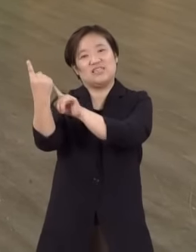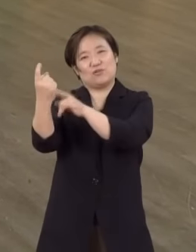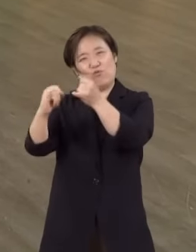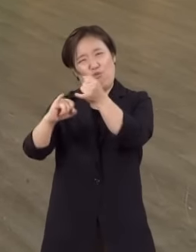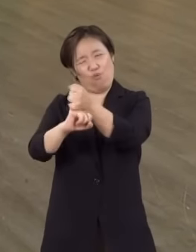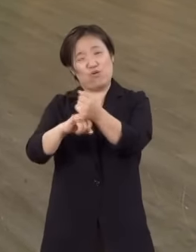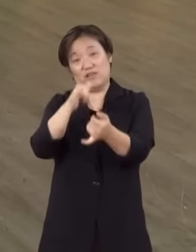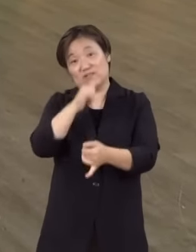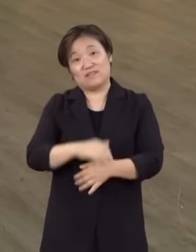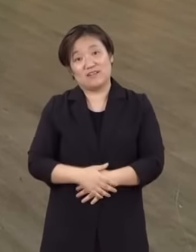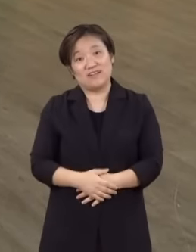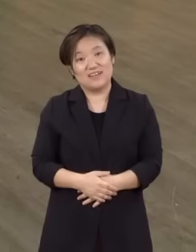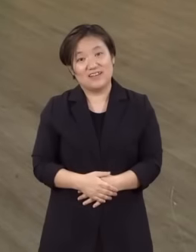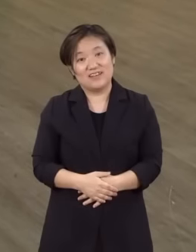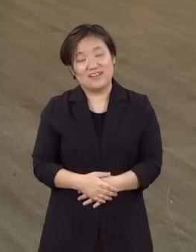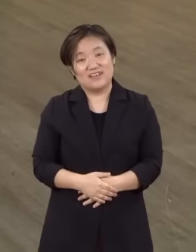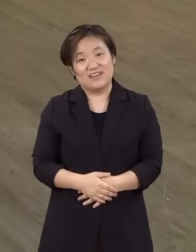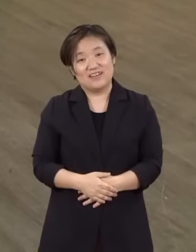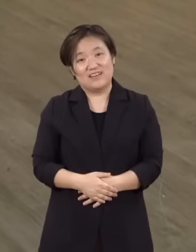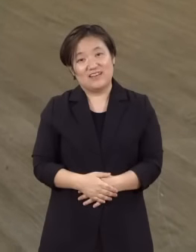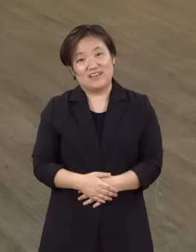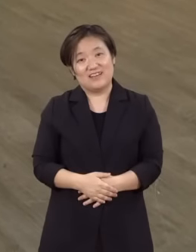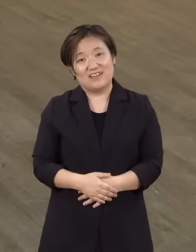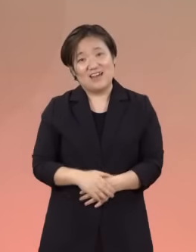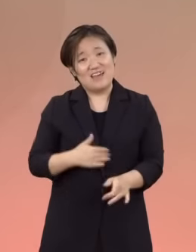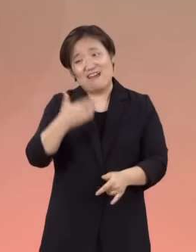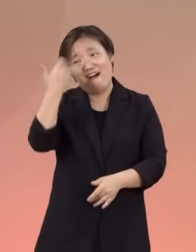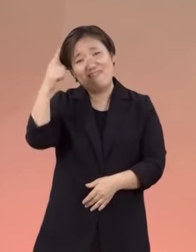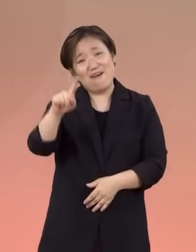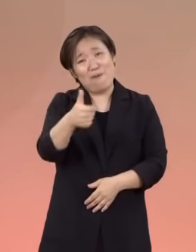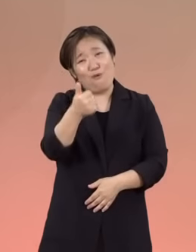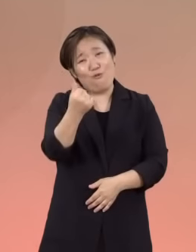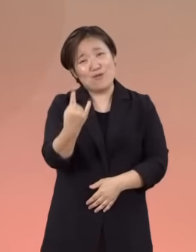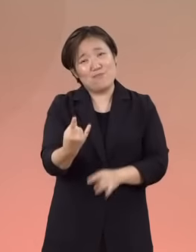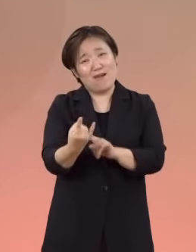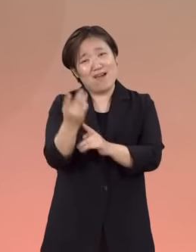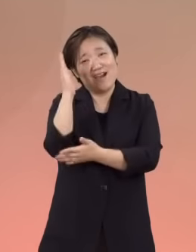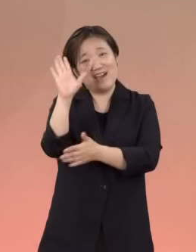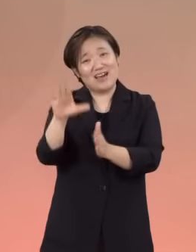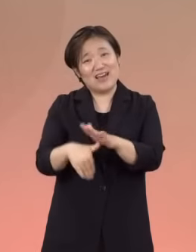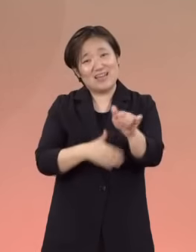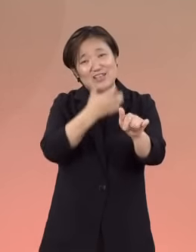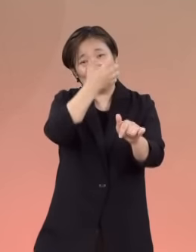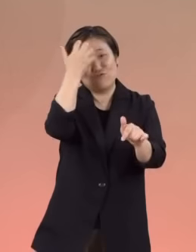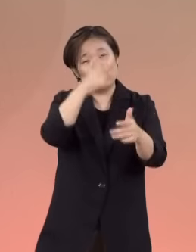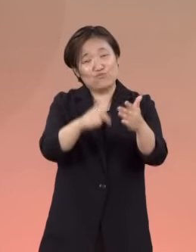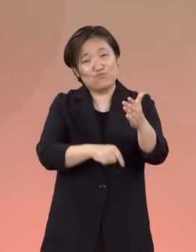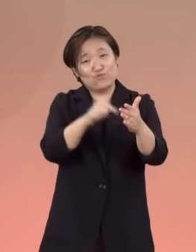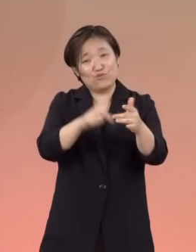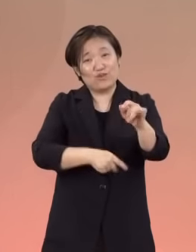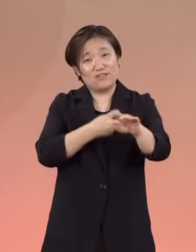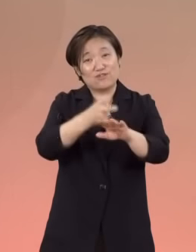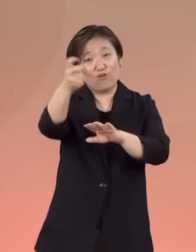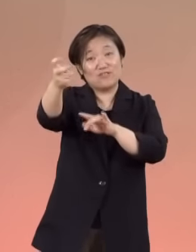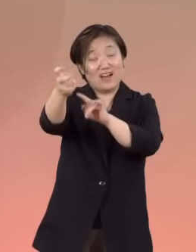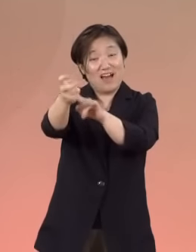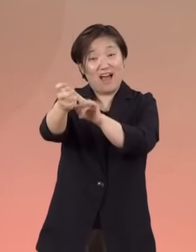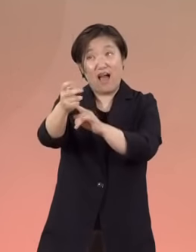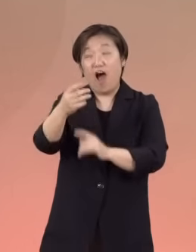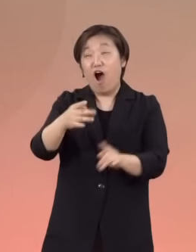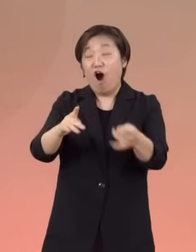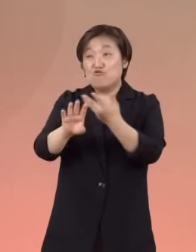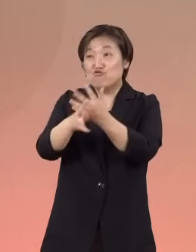3 50회에서이 젊은 청년이 그때 꿈에서 저승가는 버스 타고 하마트면 정말 저승